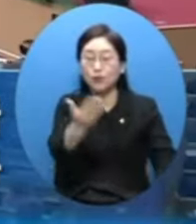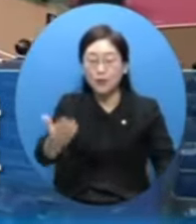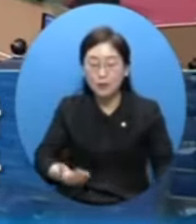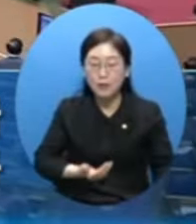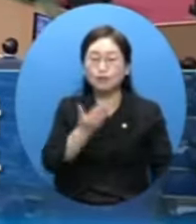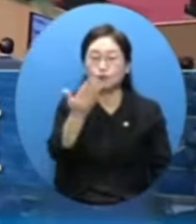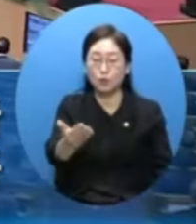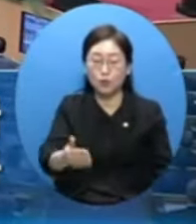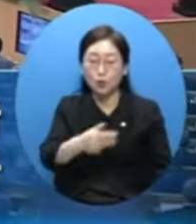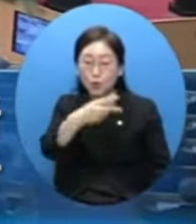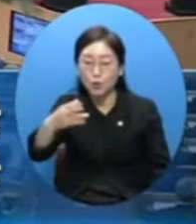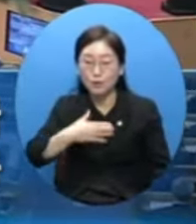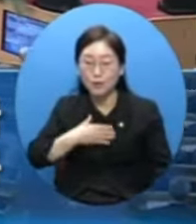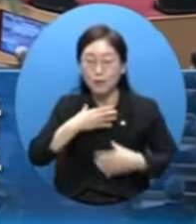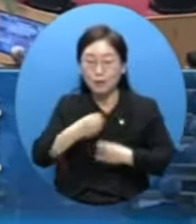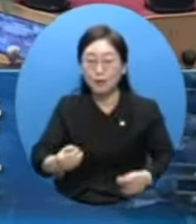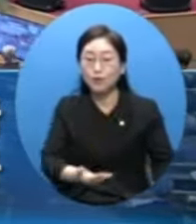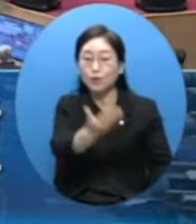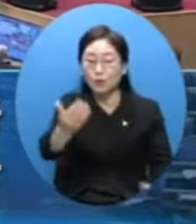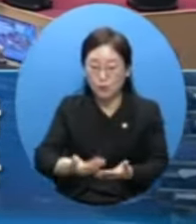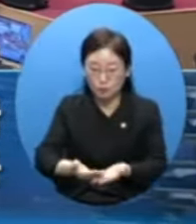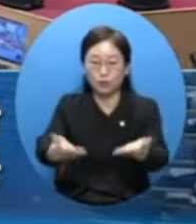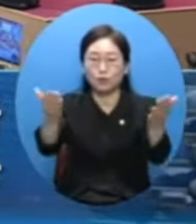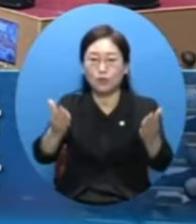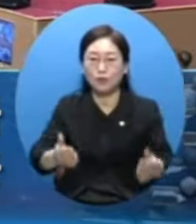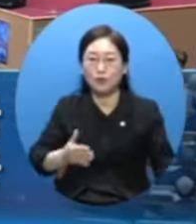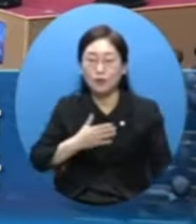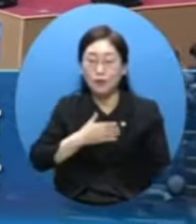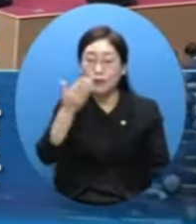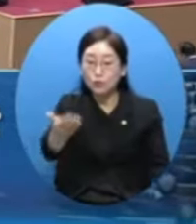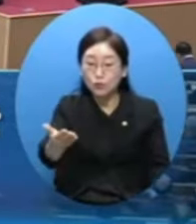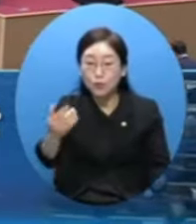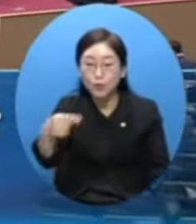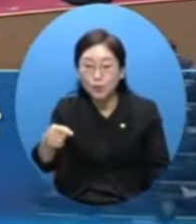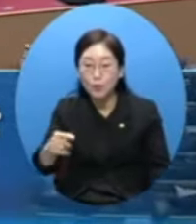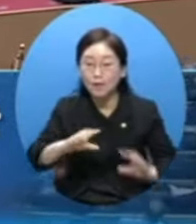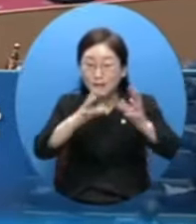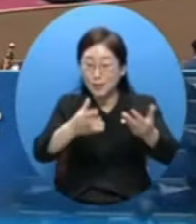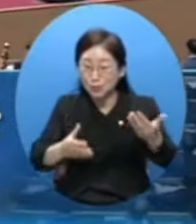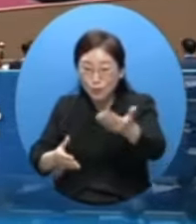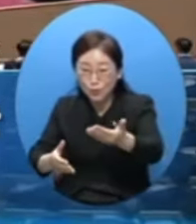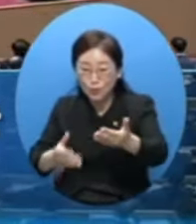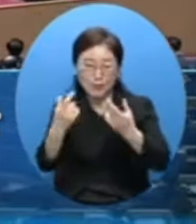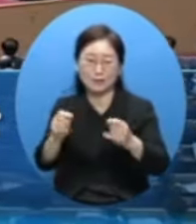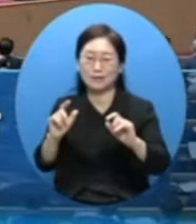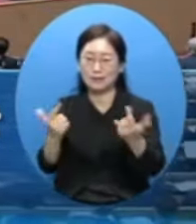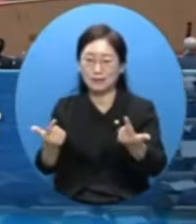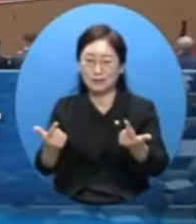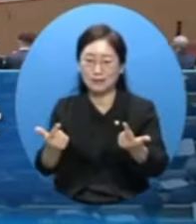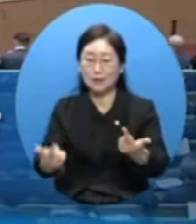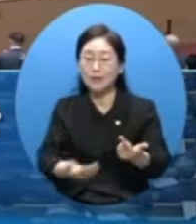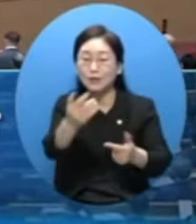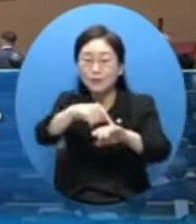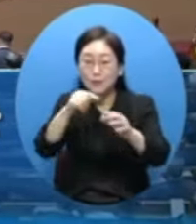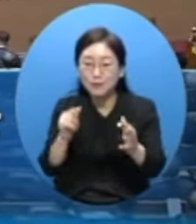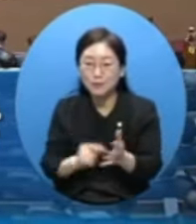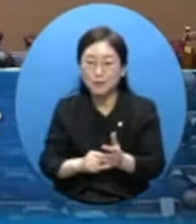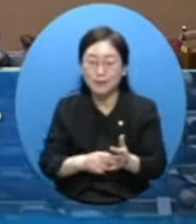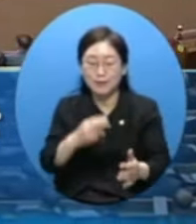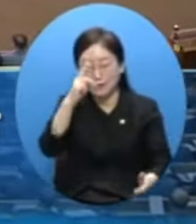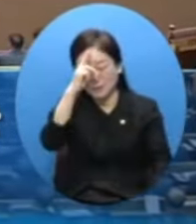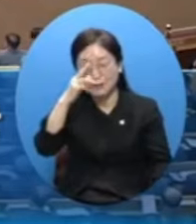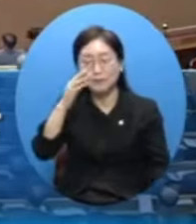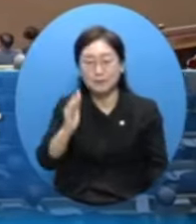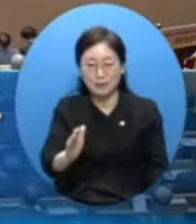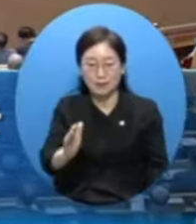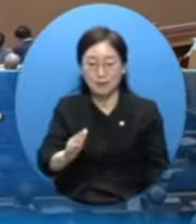끼치노니 곧 나의 평안을 너희에게 주노라 내가 너희에게 주는 것은 세상에 주는 것과 같지 아니하니라 너희는 마음에 근심하지도